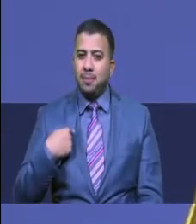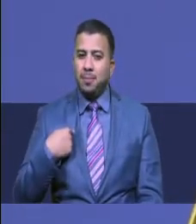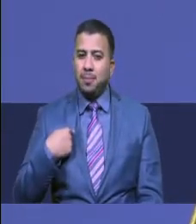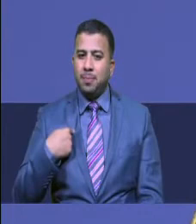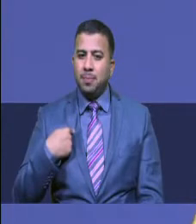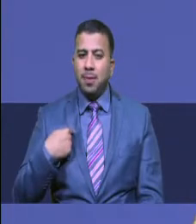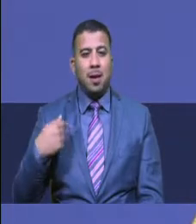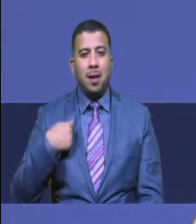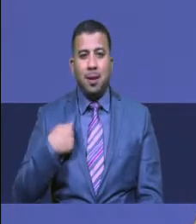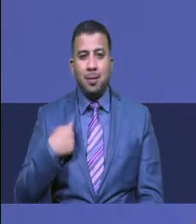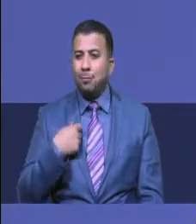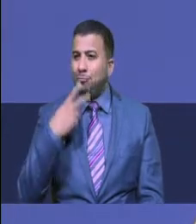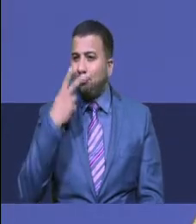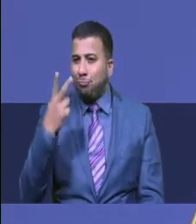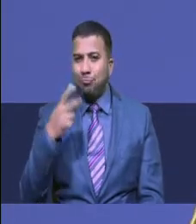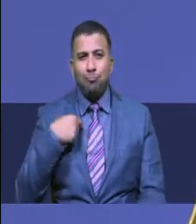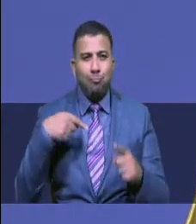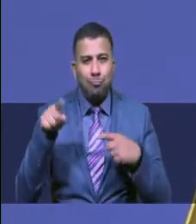لست منظرا